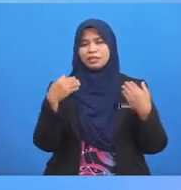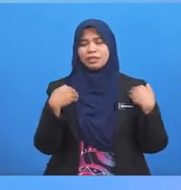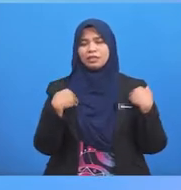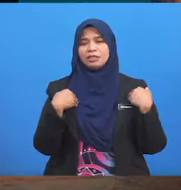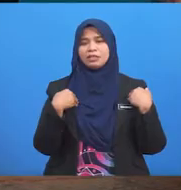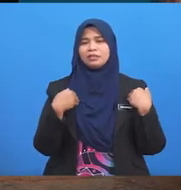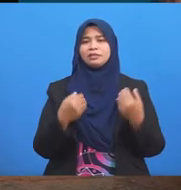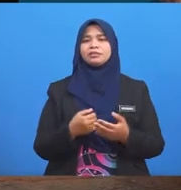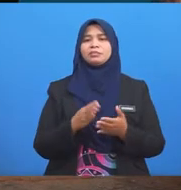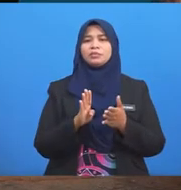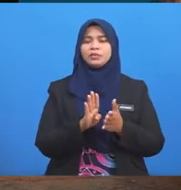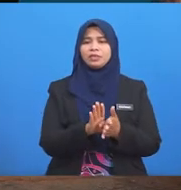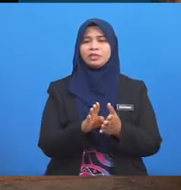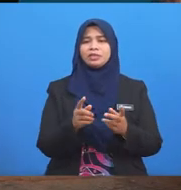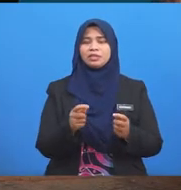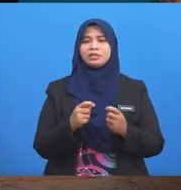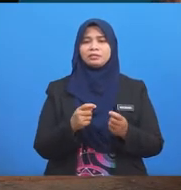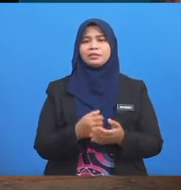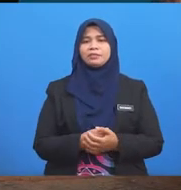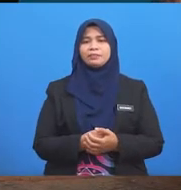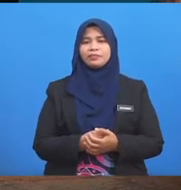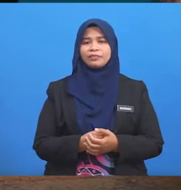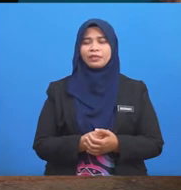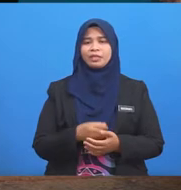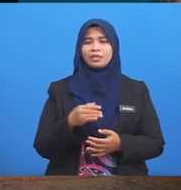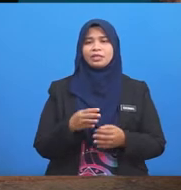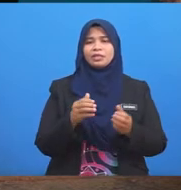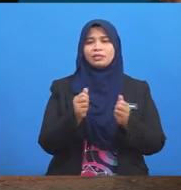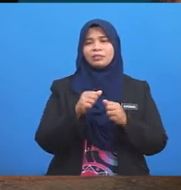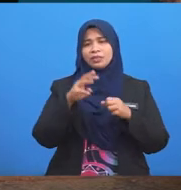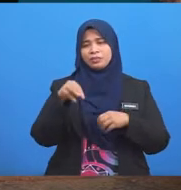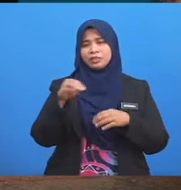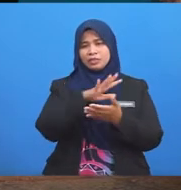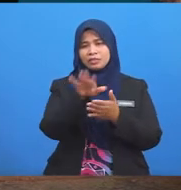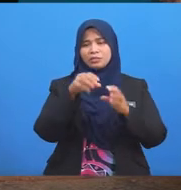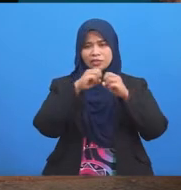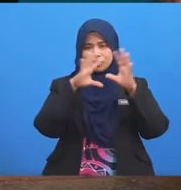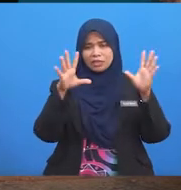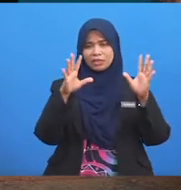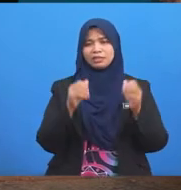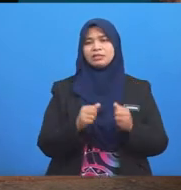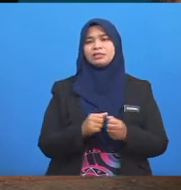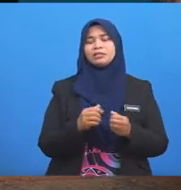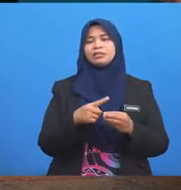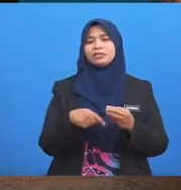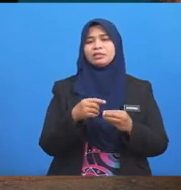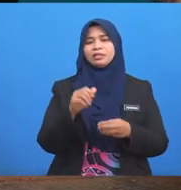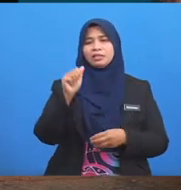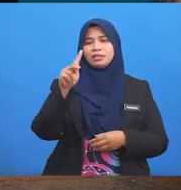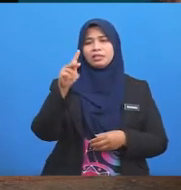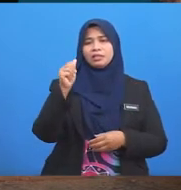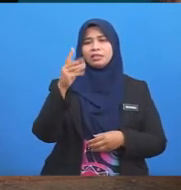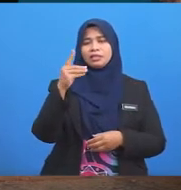barang gadaian. InsyaAllah murid-murid semua telah jelas tentang akad tabarruk ar-rahnu yang telah